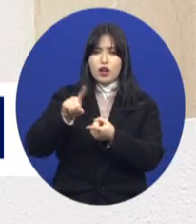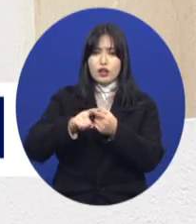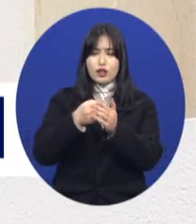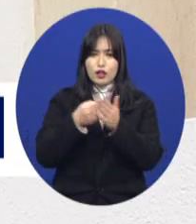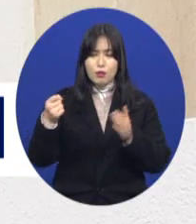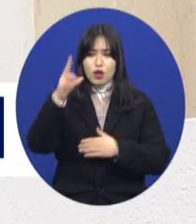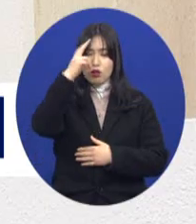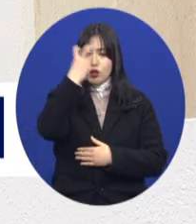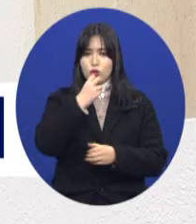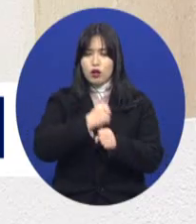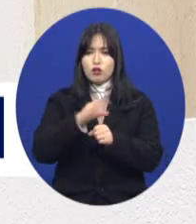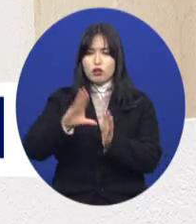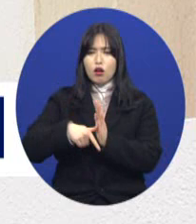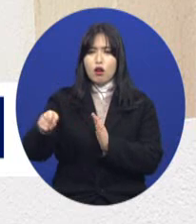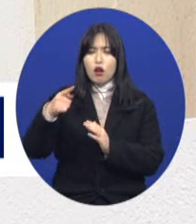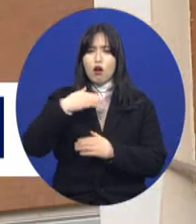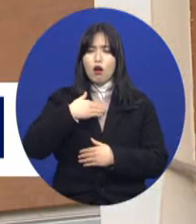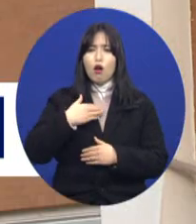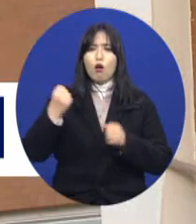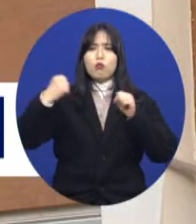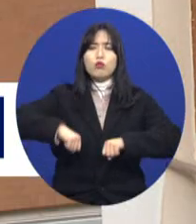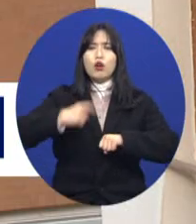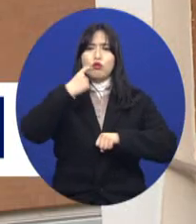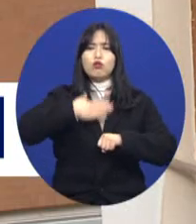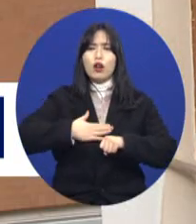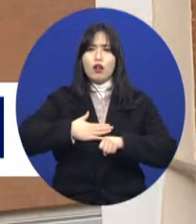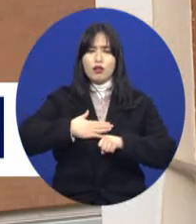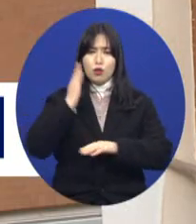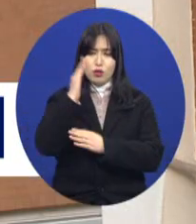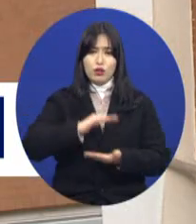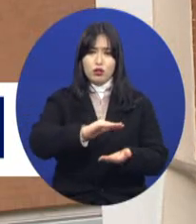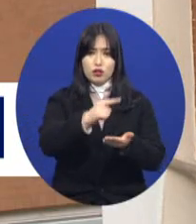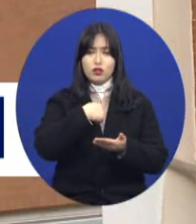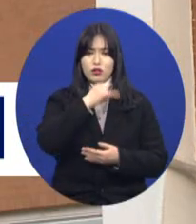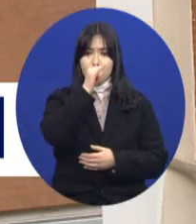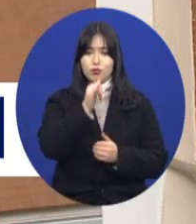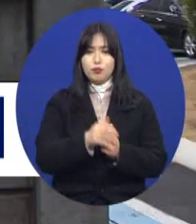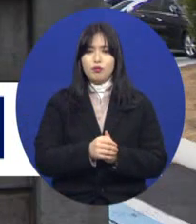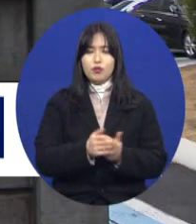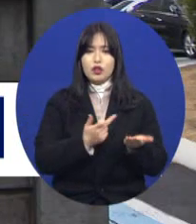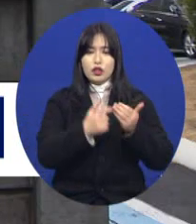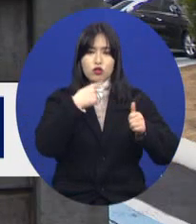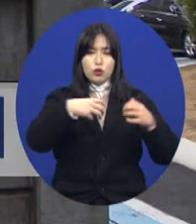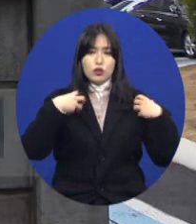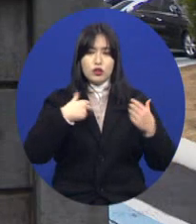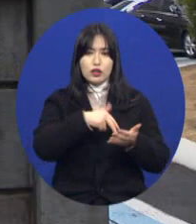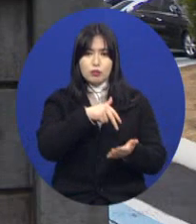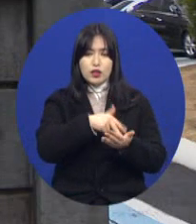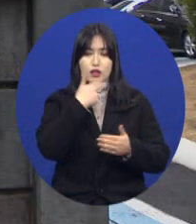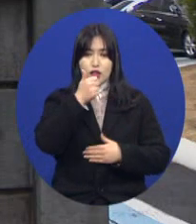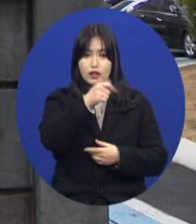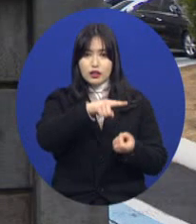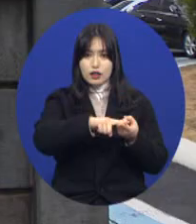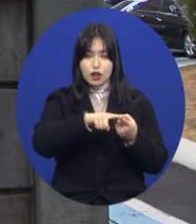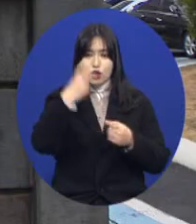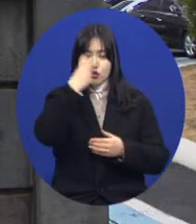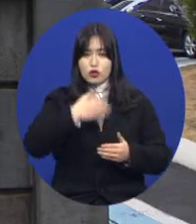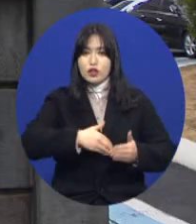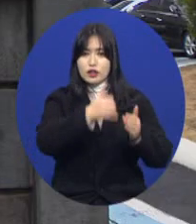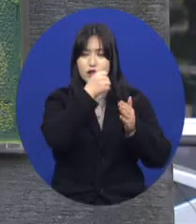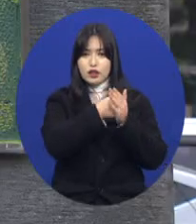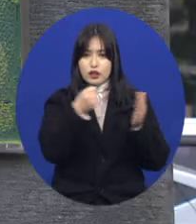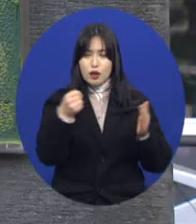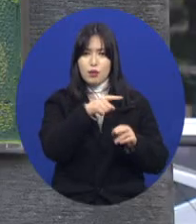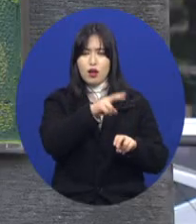암묵적으로 촬영에 동의한 줄 알았다 고 진술한 것으로 전해졌습니다 제주로 교육청은 a 씨에 대한 수사가 진행됨에 따라